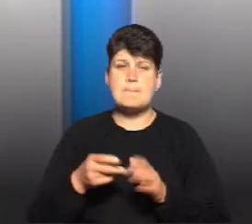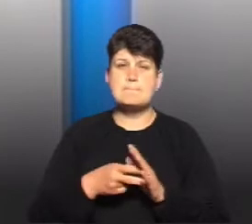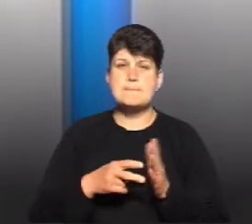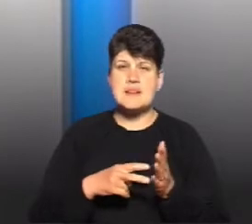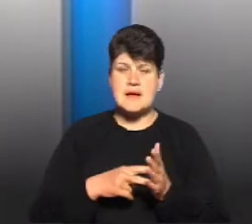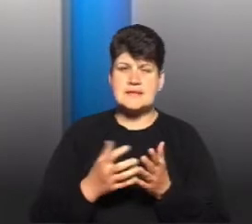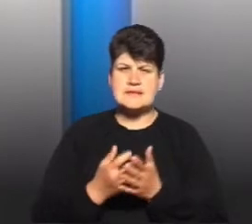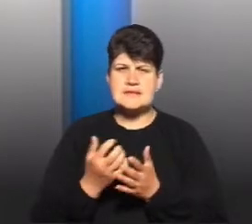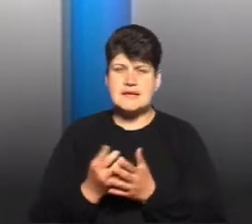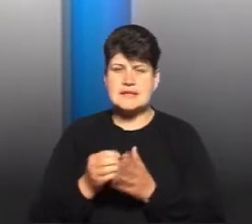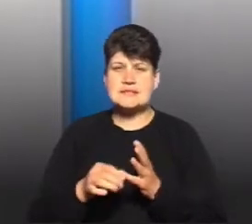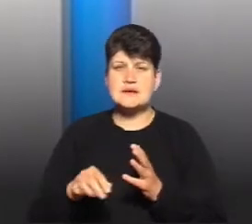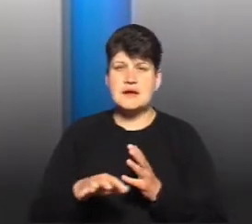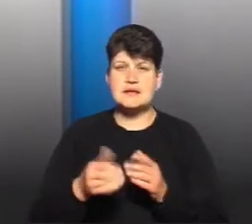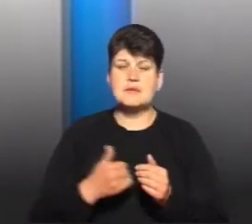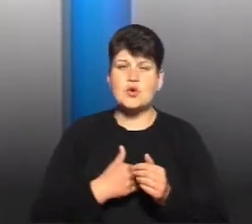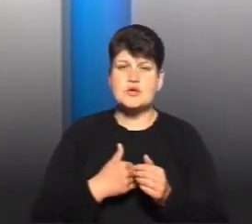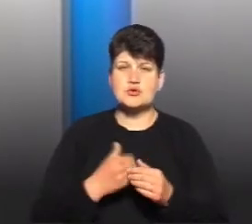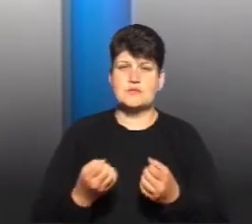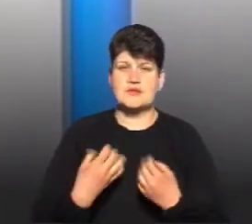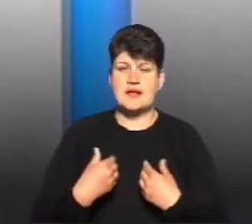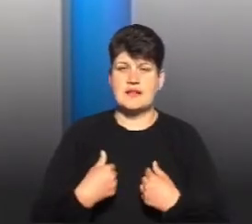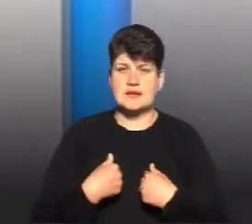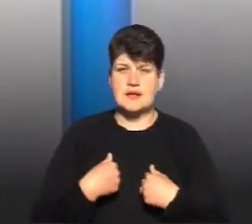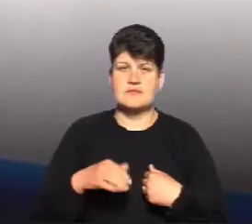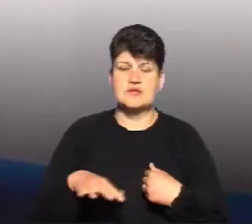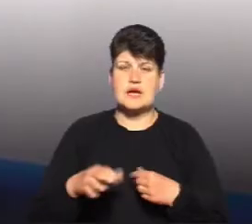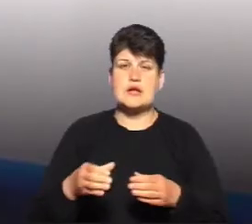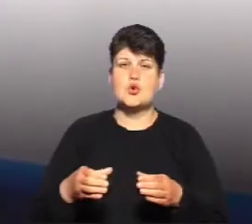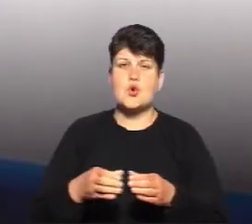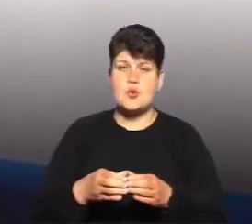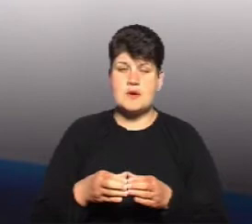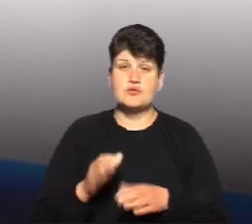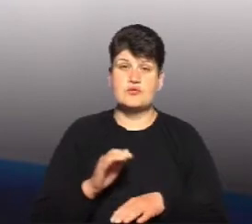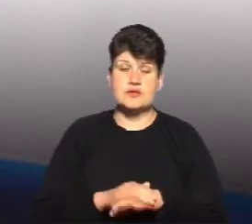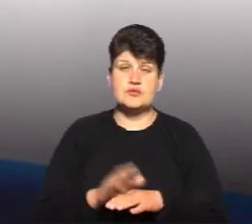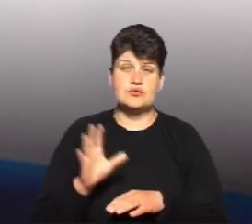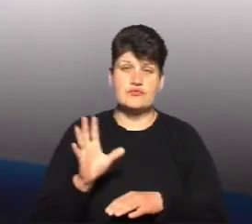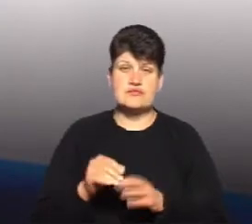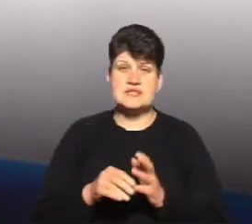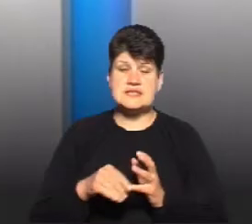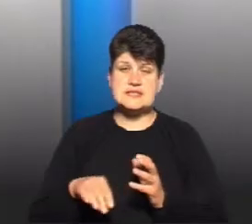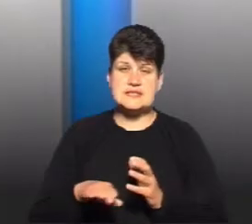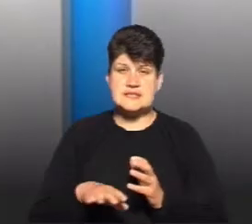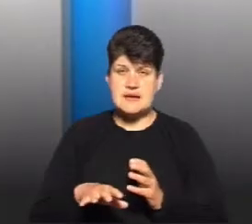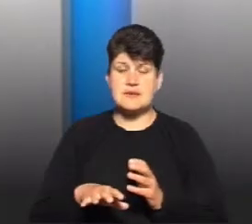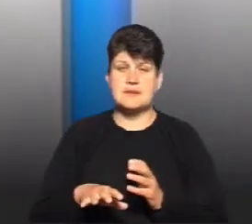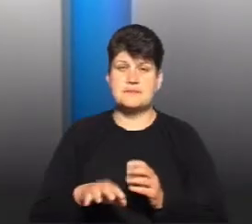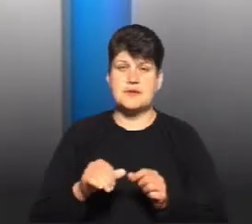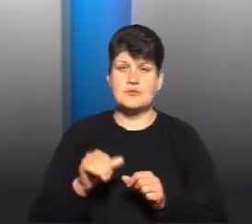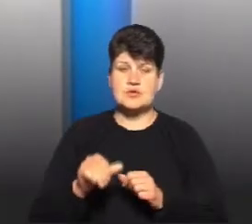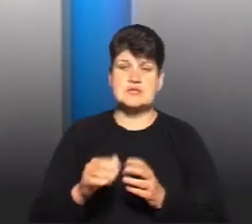земельних ділянок, які би ми хотіли, щоб передали нам в територіальну громаду. І фактично майже всі землі за межами населеного пункту – це пасовища,